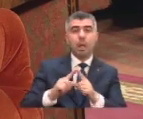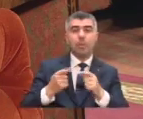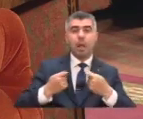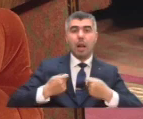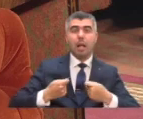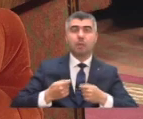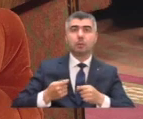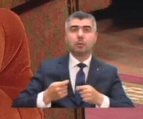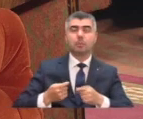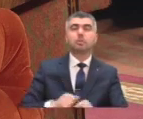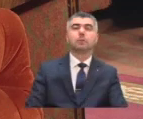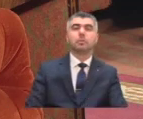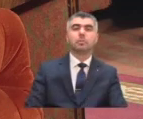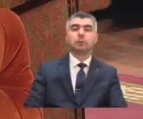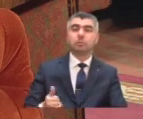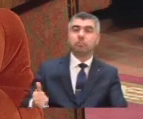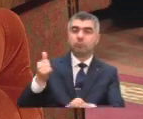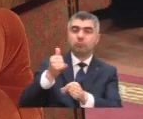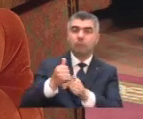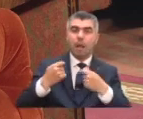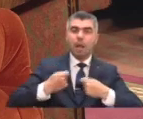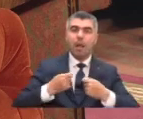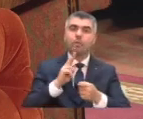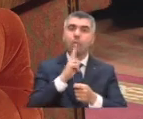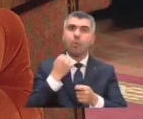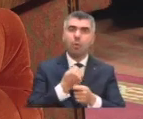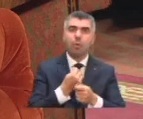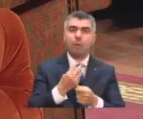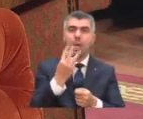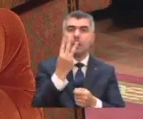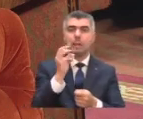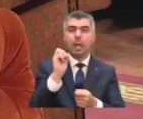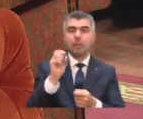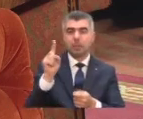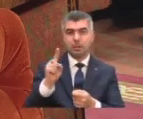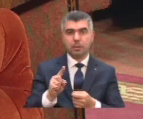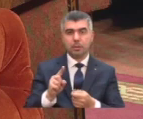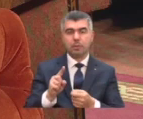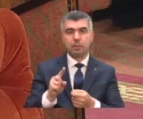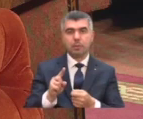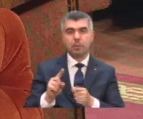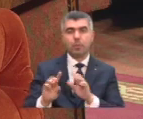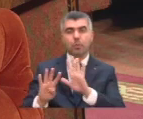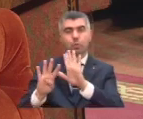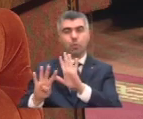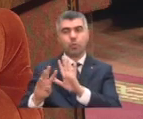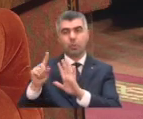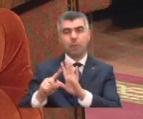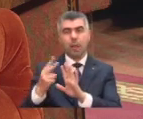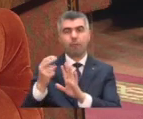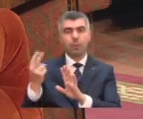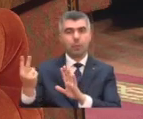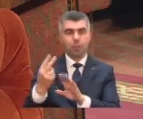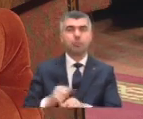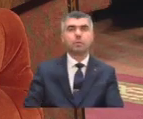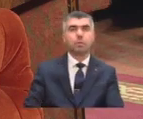برئاسه السيد رئيس الحكومه بتاريخ 30 غشت الماضي كما ان الحكومه تعمل